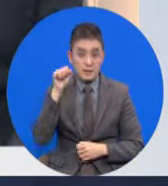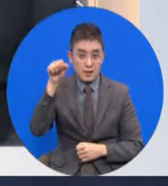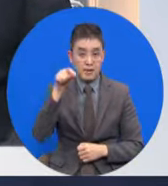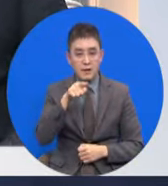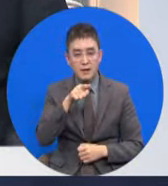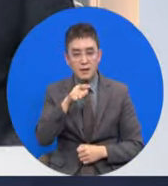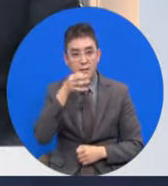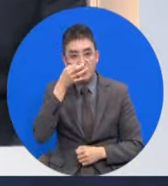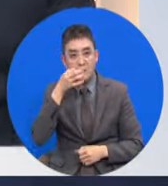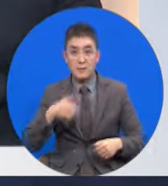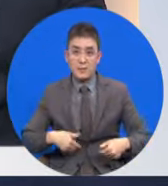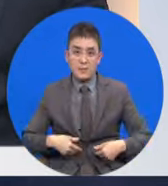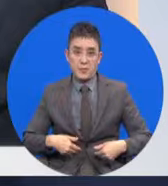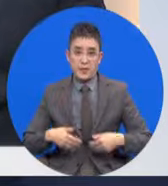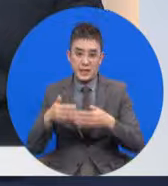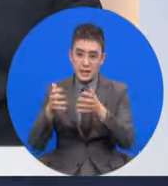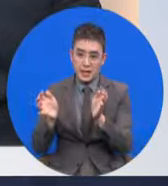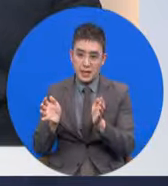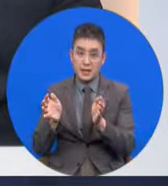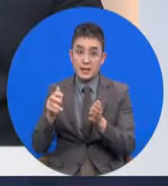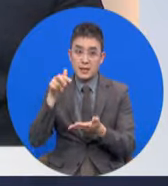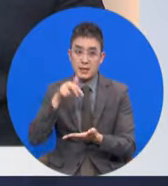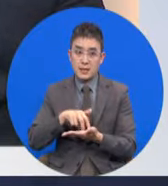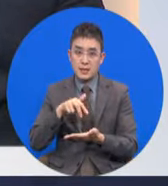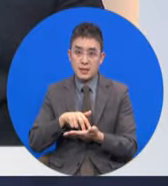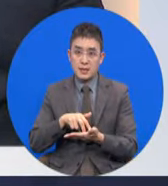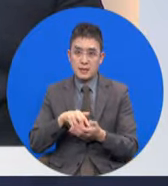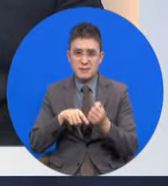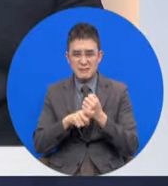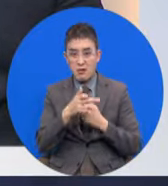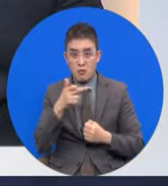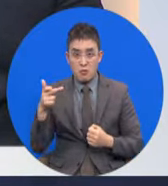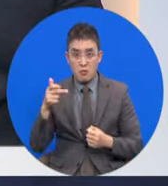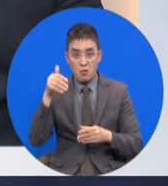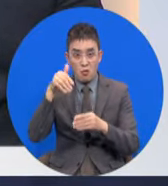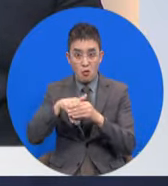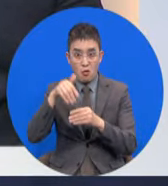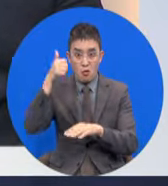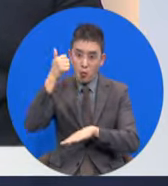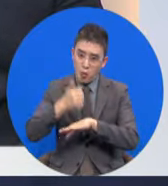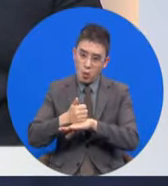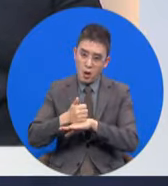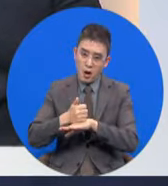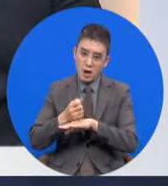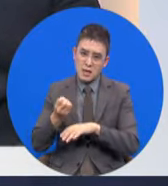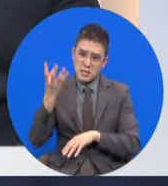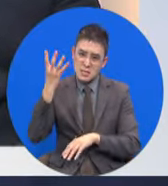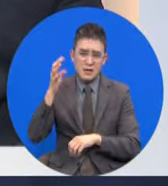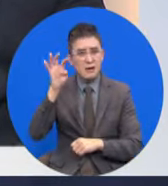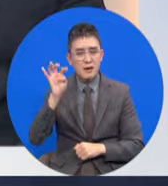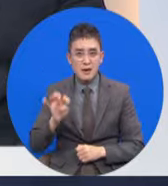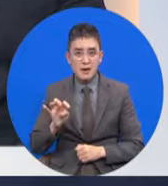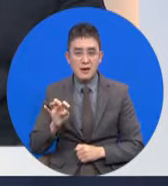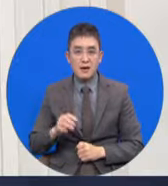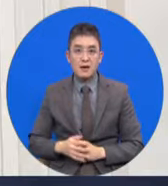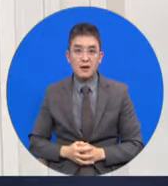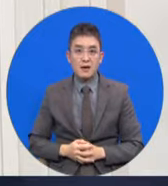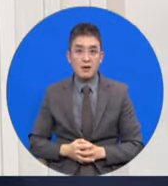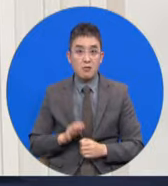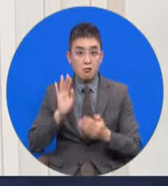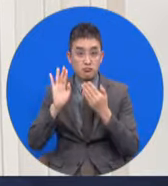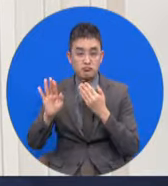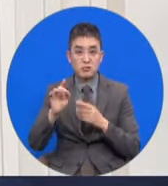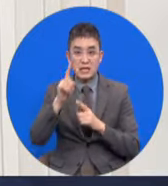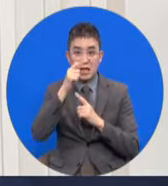당으로서 의미 있는 결과는 선거 결과로서는 사실은 쉽지는 않지만 이후에 이낙연